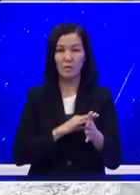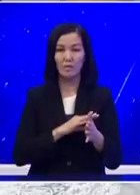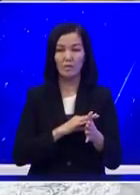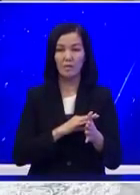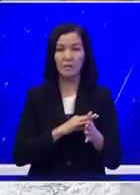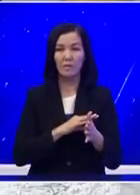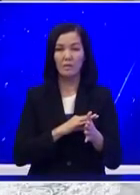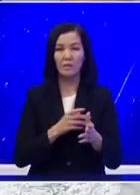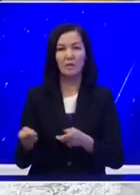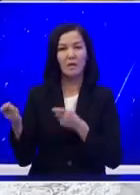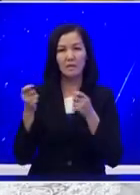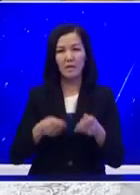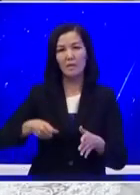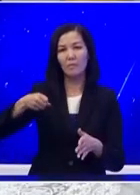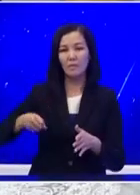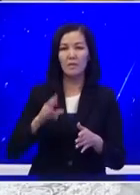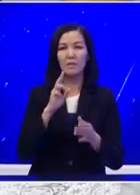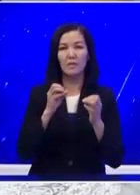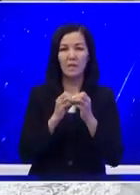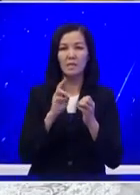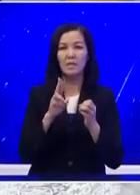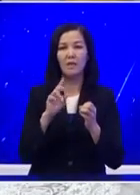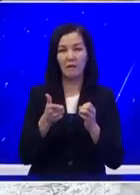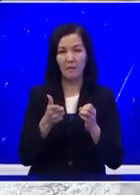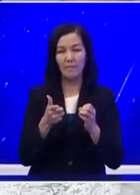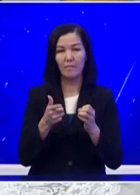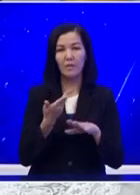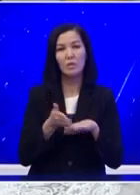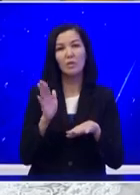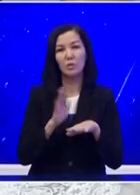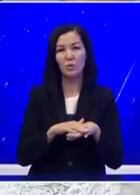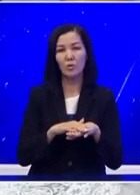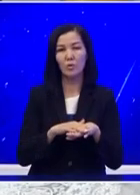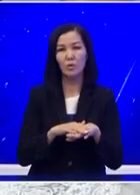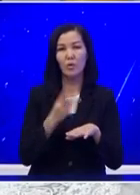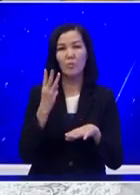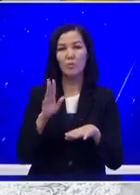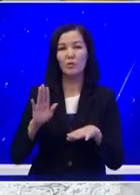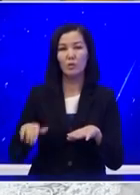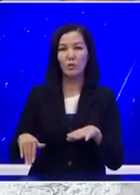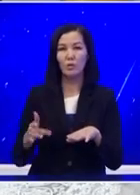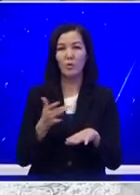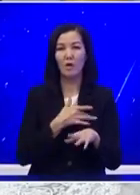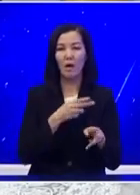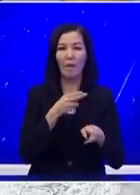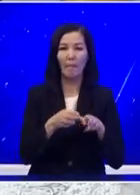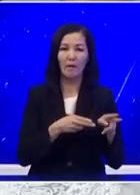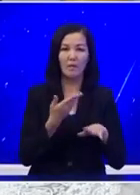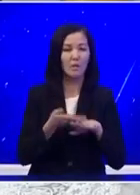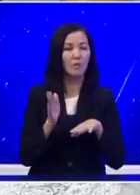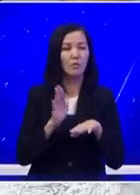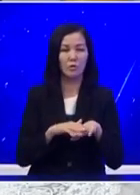печкой. Таскать ведра по 10 килограмм, тем более после 3 операций на сердце, это достаточно